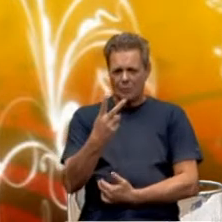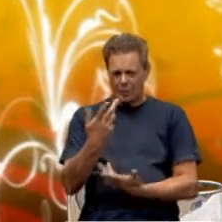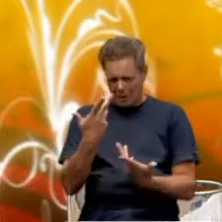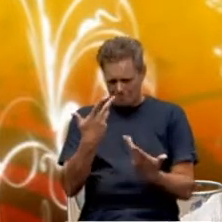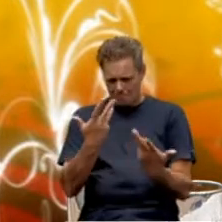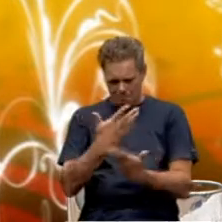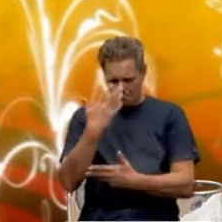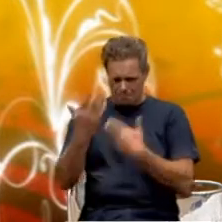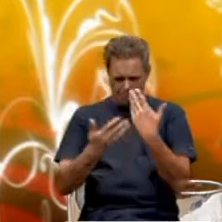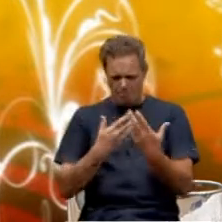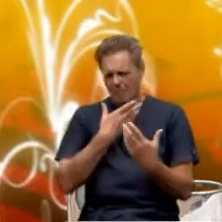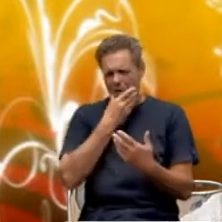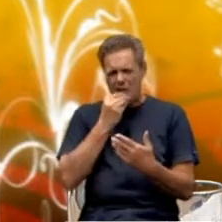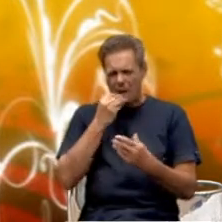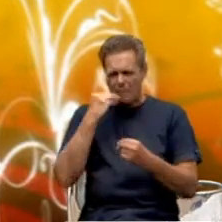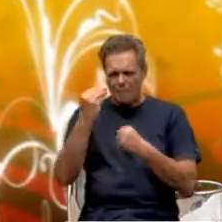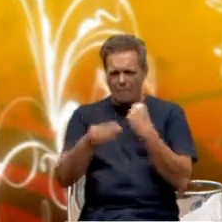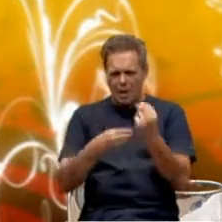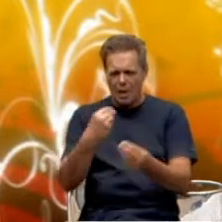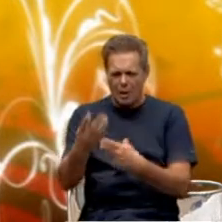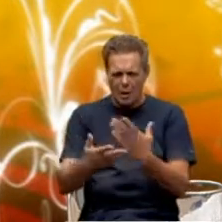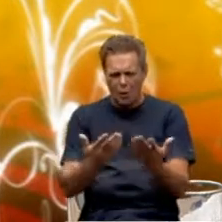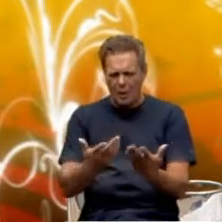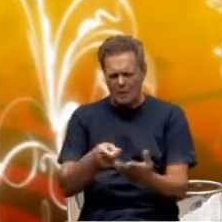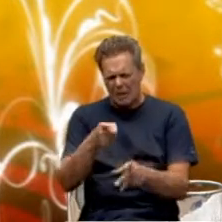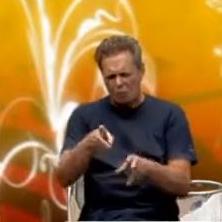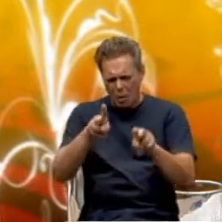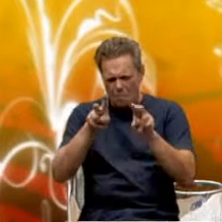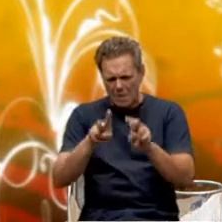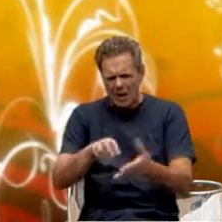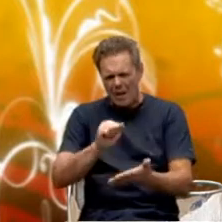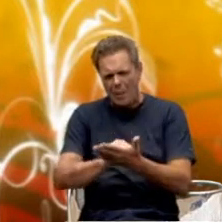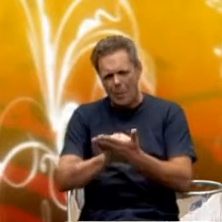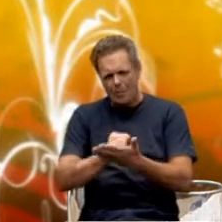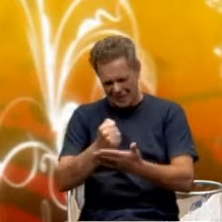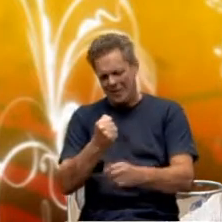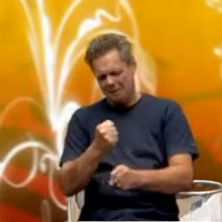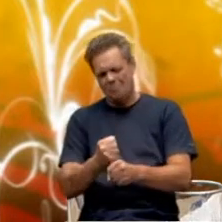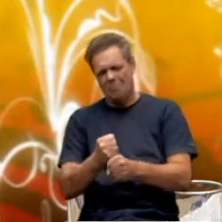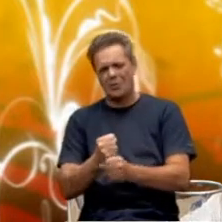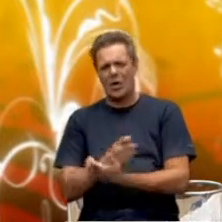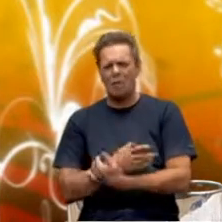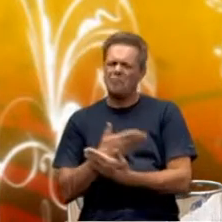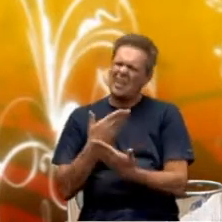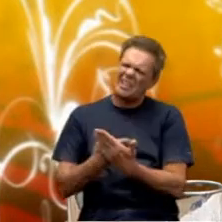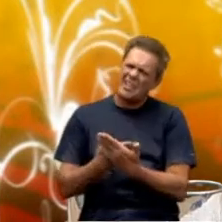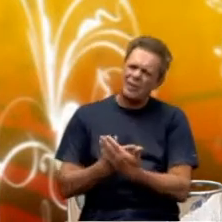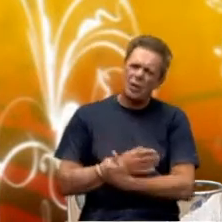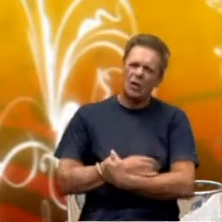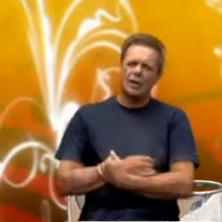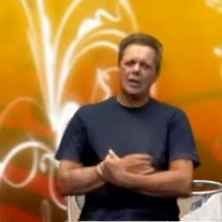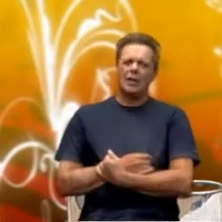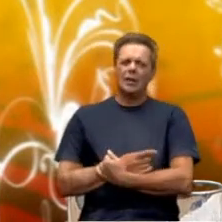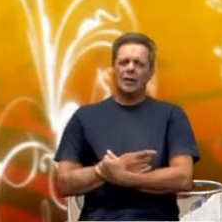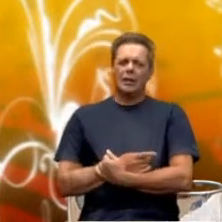je to napravio, kratko, kako se to kaže. To je pravi novinarski učinak, znate, zato što kratko je sazdao